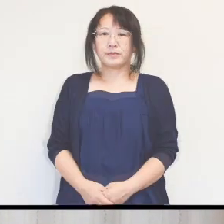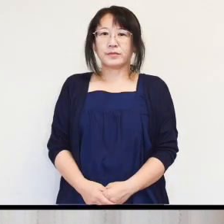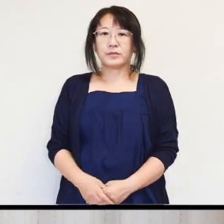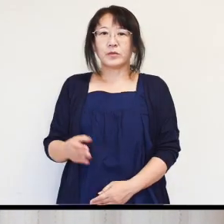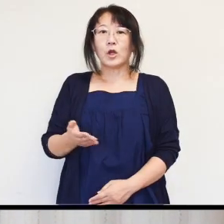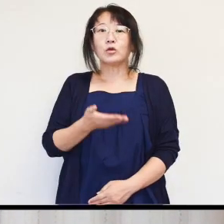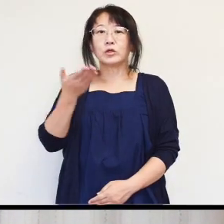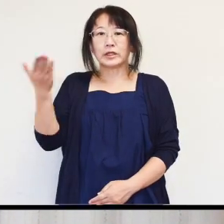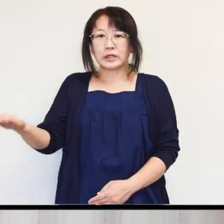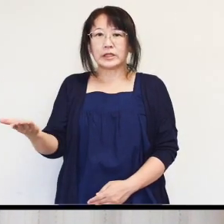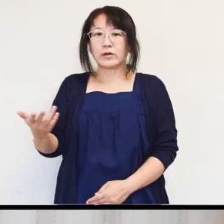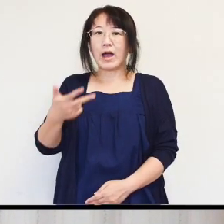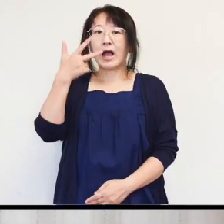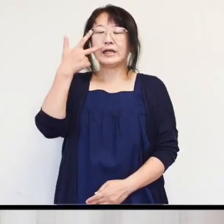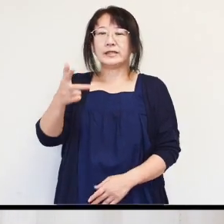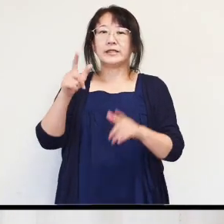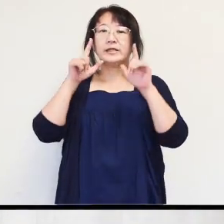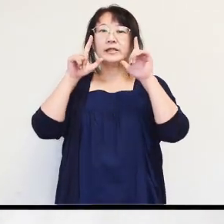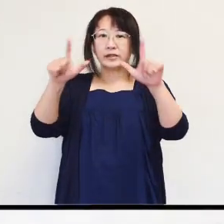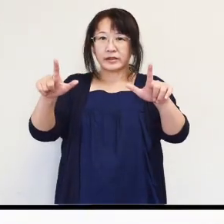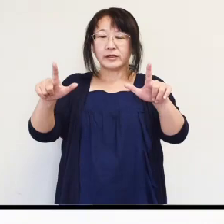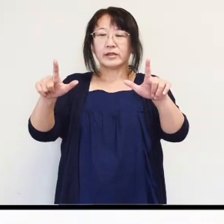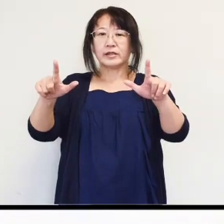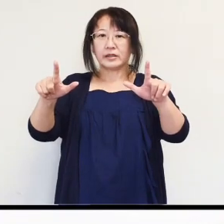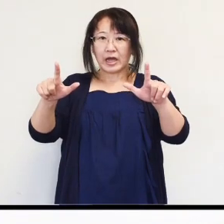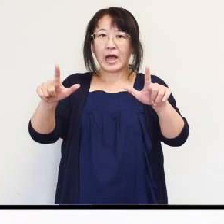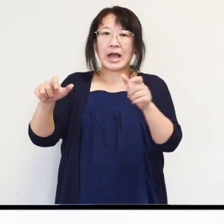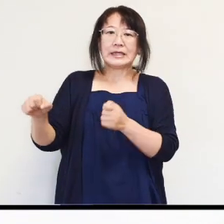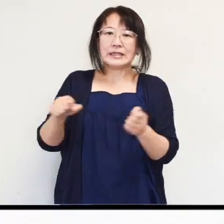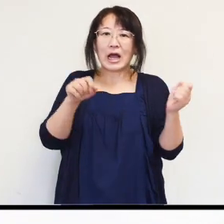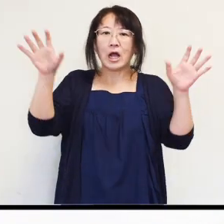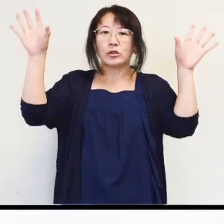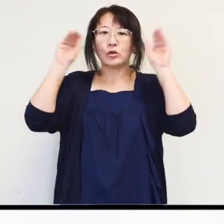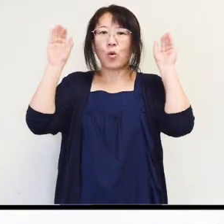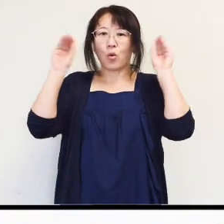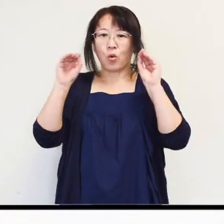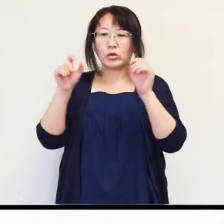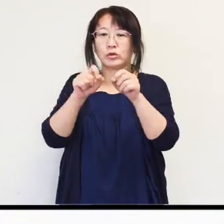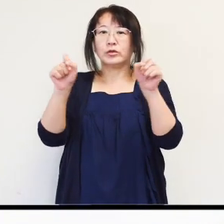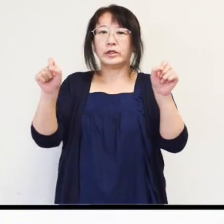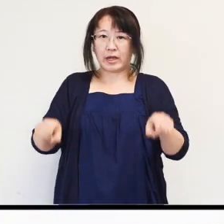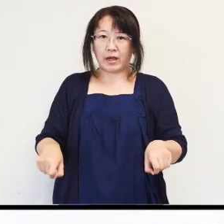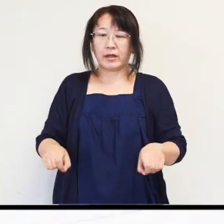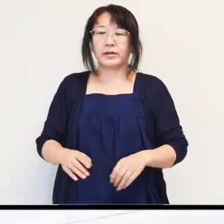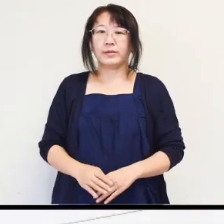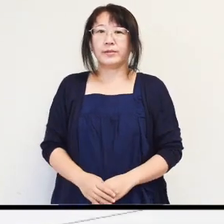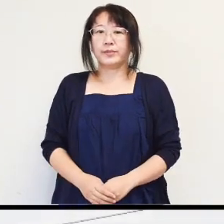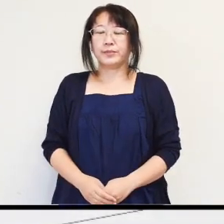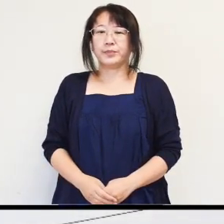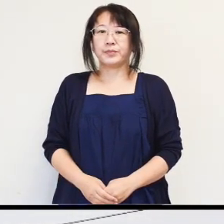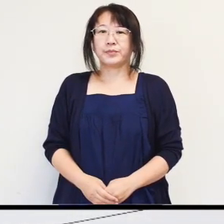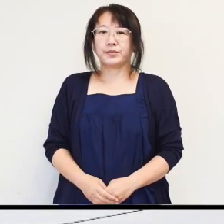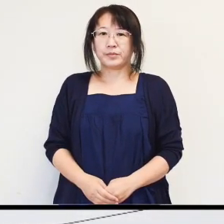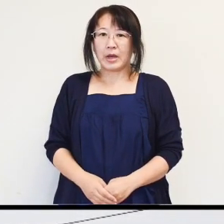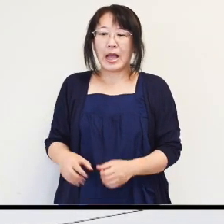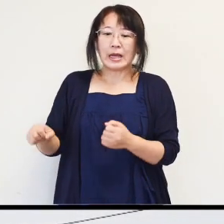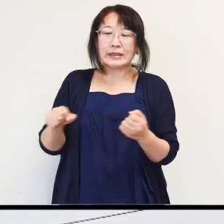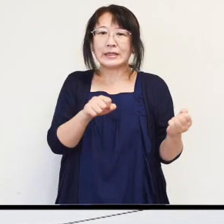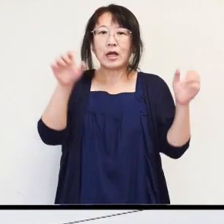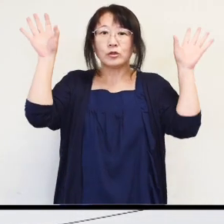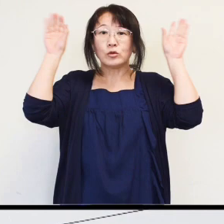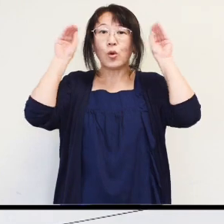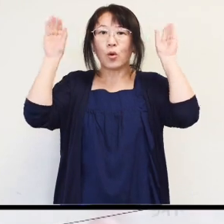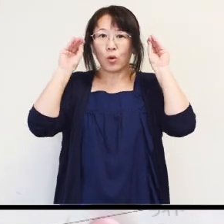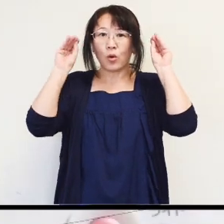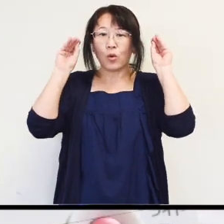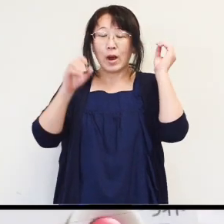次は市が発令する避難情報に基づく避難のタイミングです。 市役所から 避難情報は原